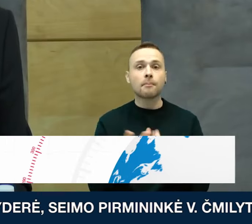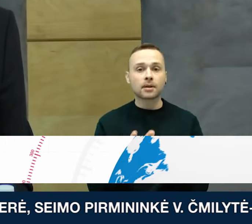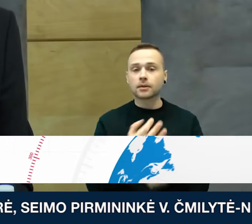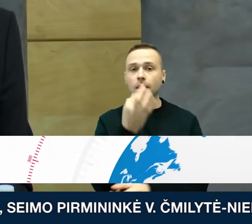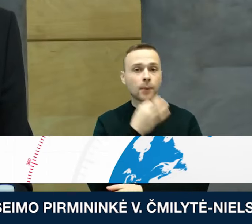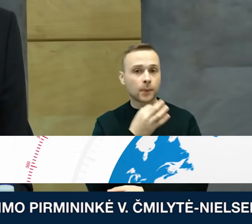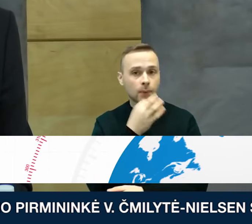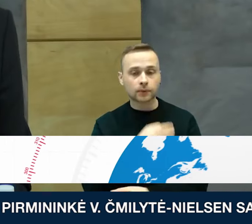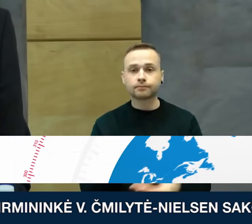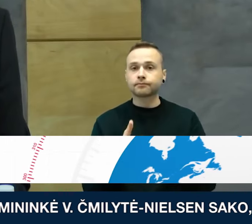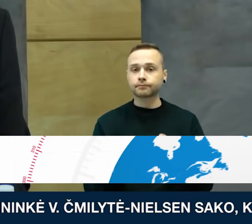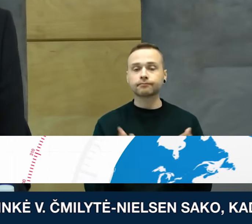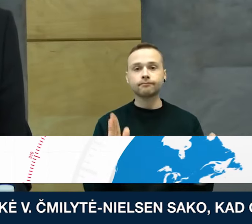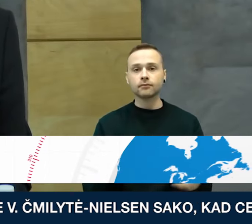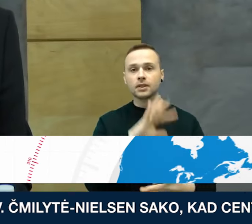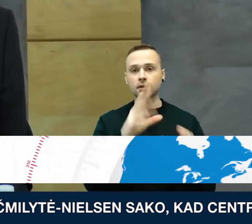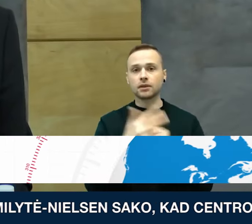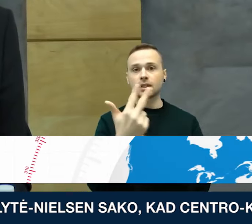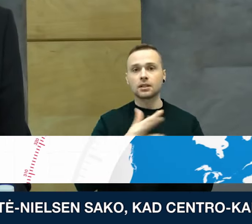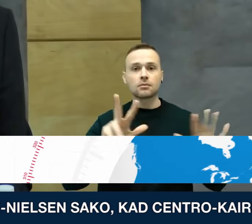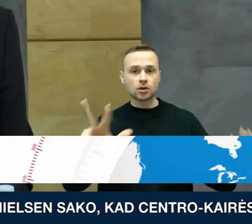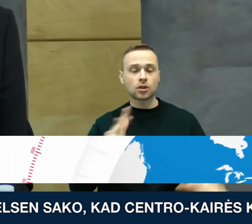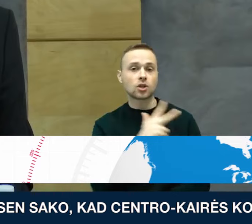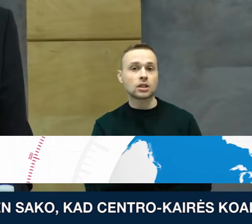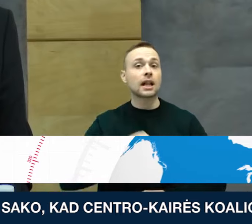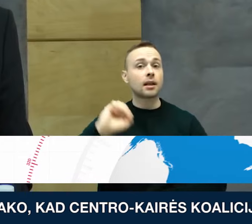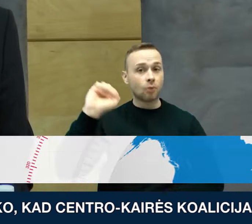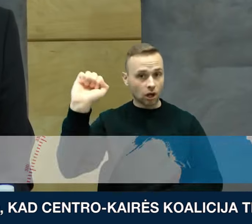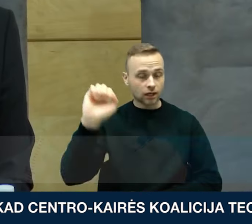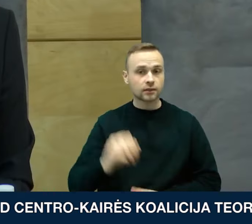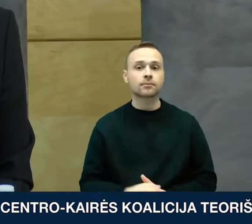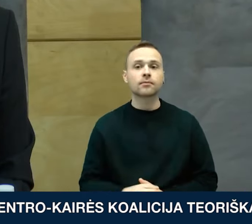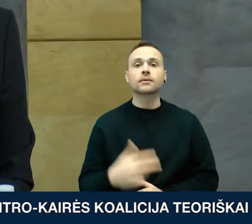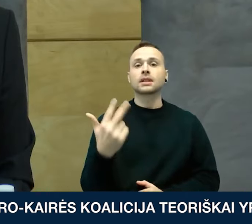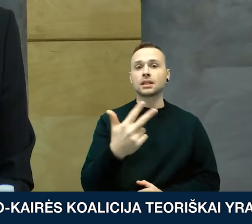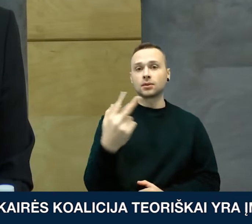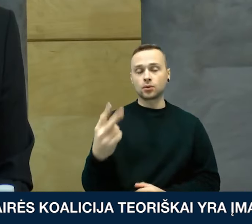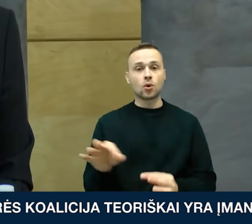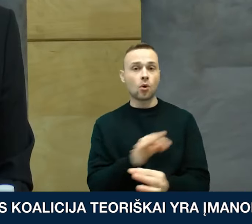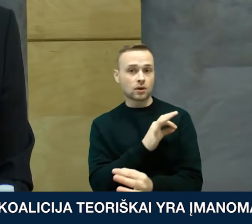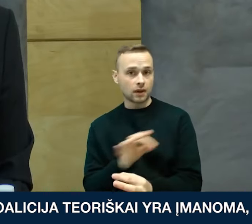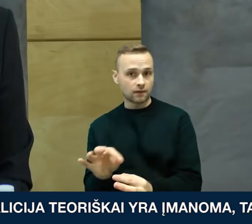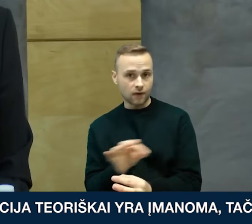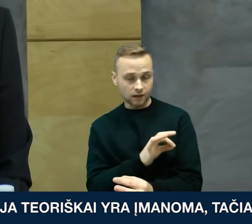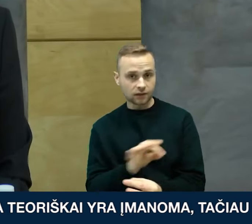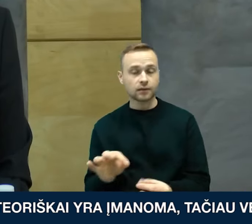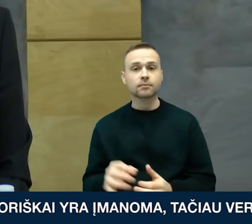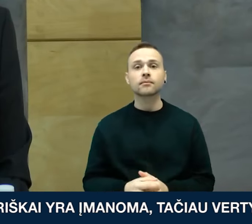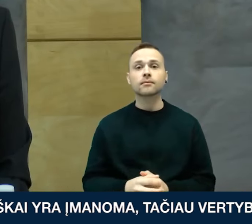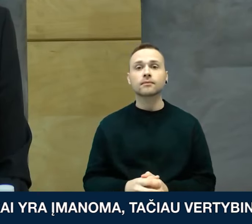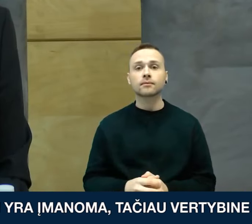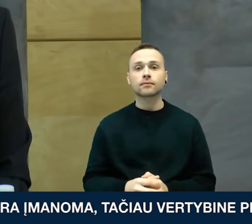ture dalyvautų 38 socialdemokratai, 32 Tėvynės Sąjungos Lietuvos Krikščionių Demokratų partijos